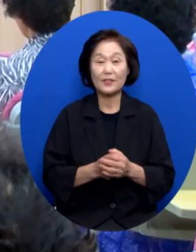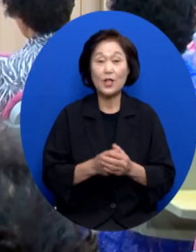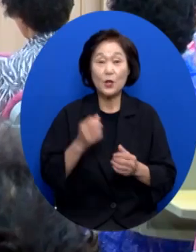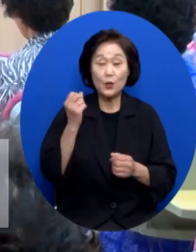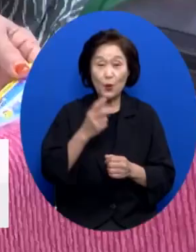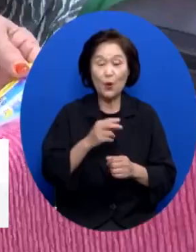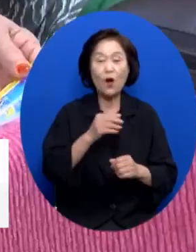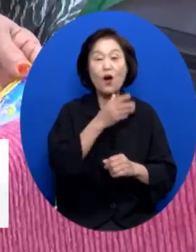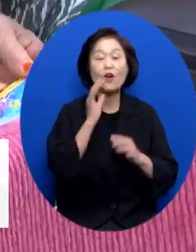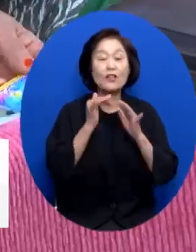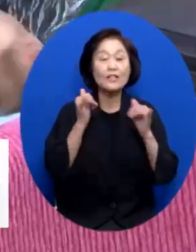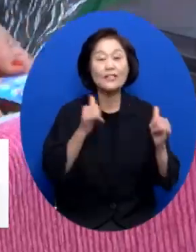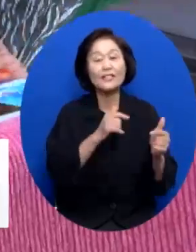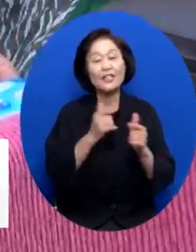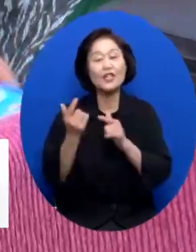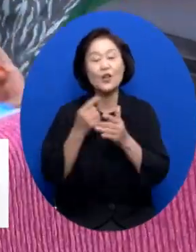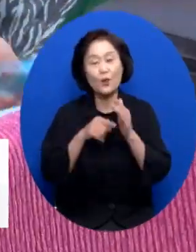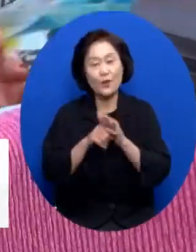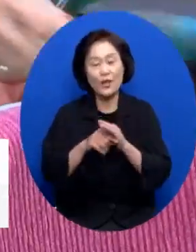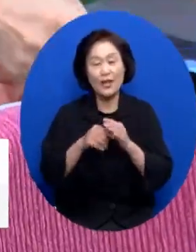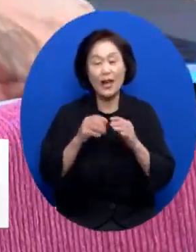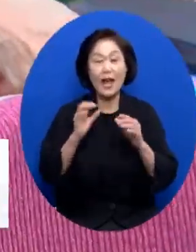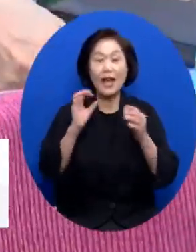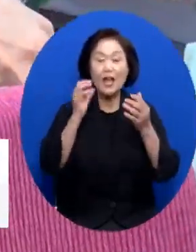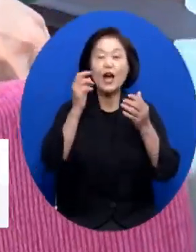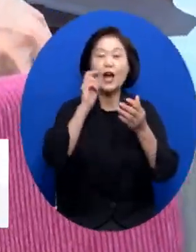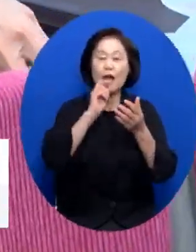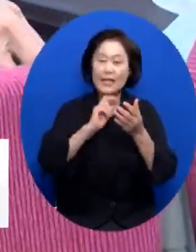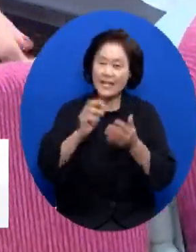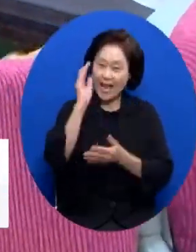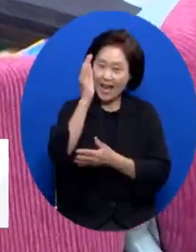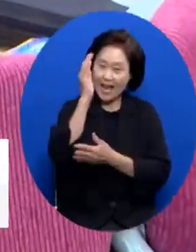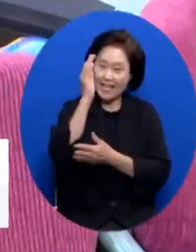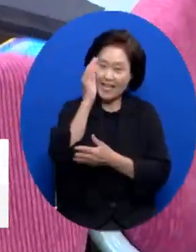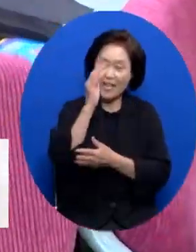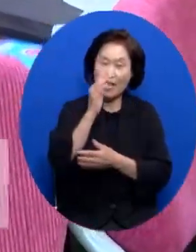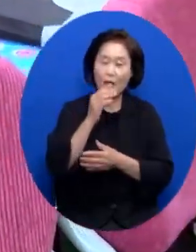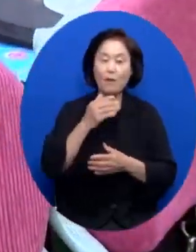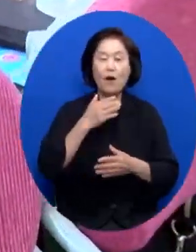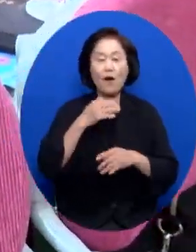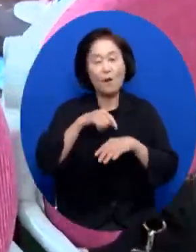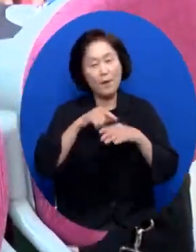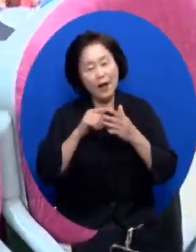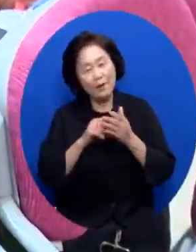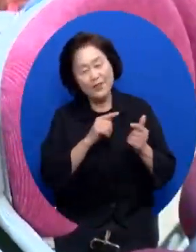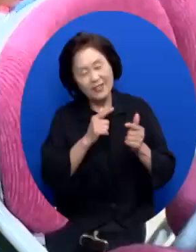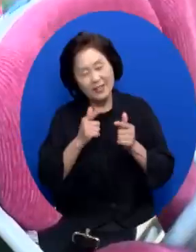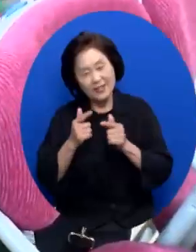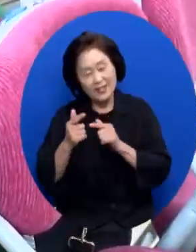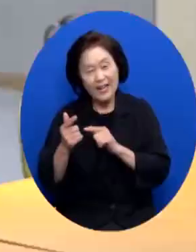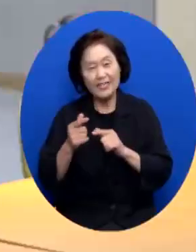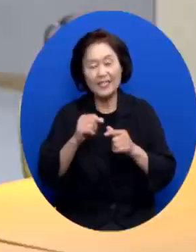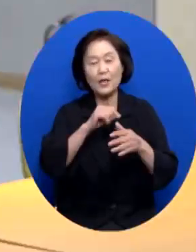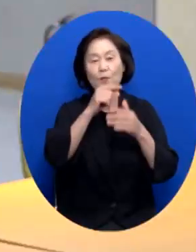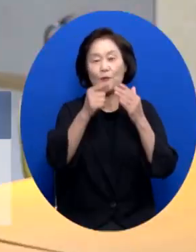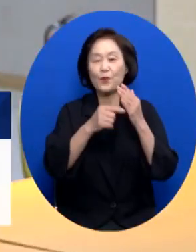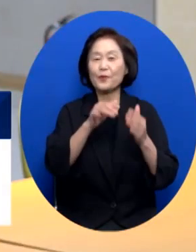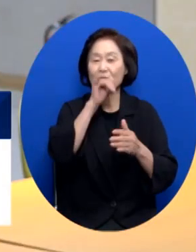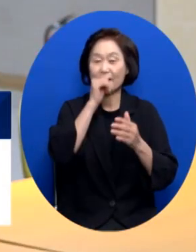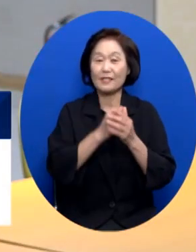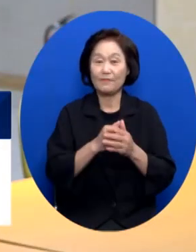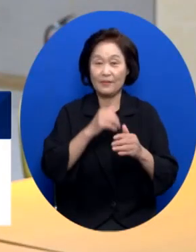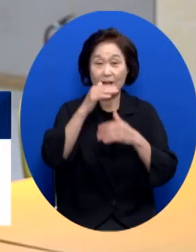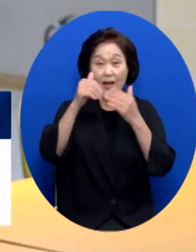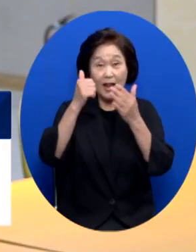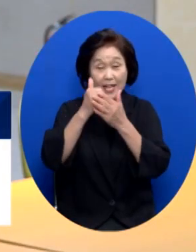아울러 어르신들을 위한 구연동화, 조물조물 테라피 등 정서를 위한 활동도 이어졌습니다. 하나님께서